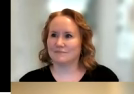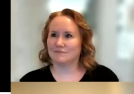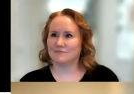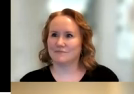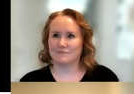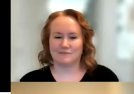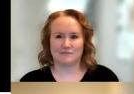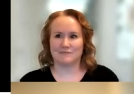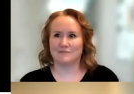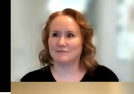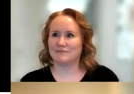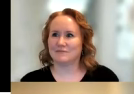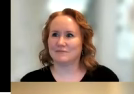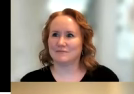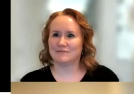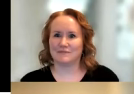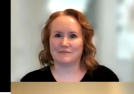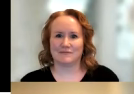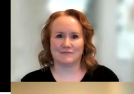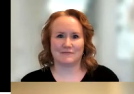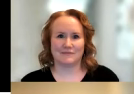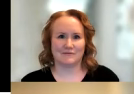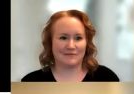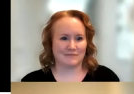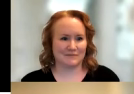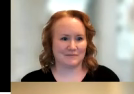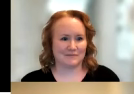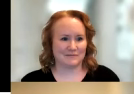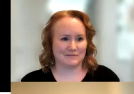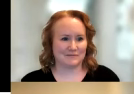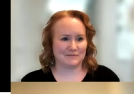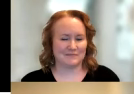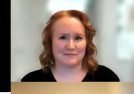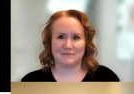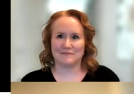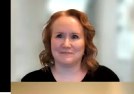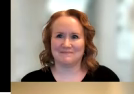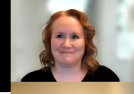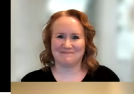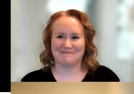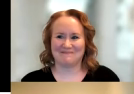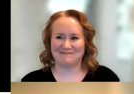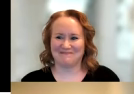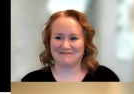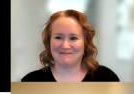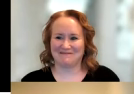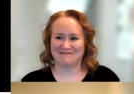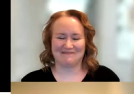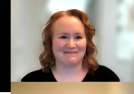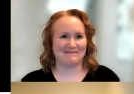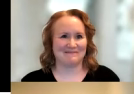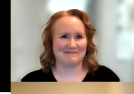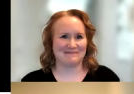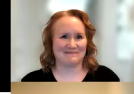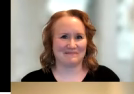så det jo interessant om det noen spørsmål, eller ikke minst kanskje altså kommentarer og betraktninger minst like interessant for